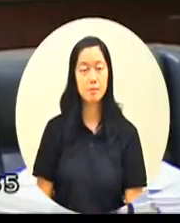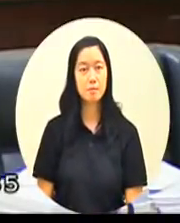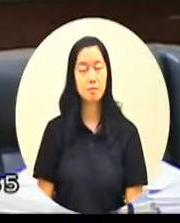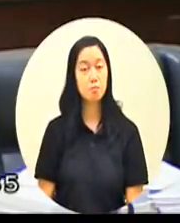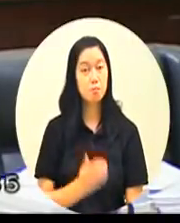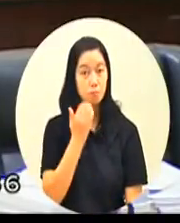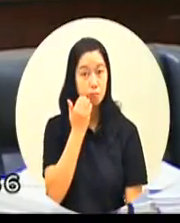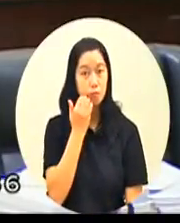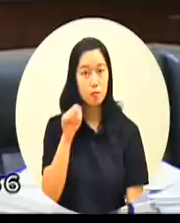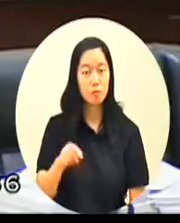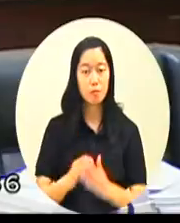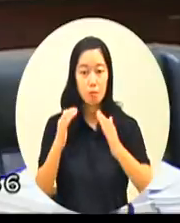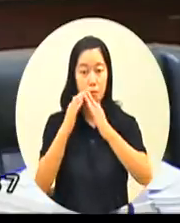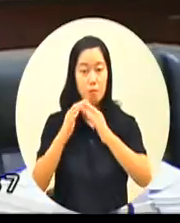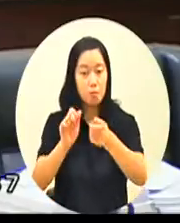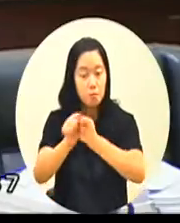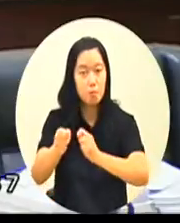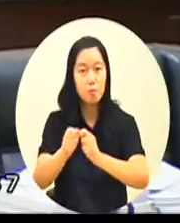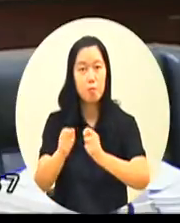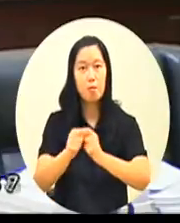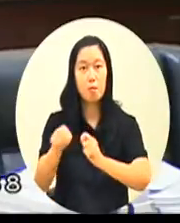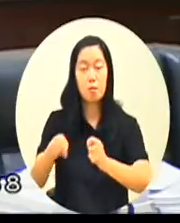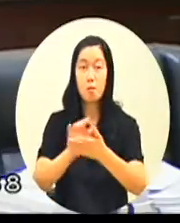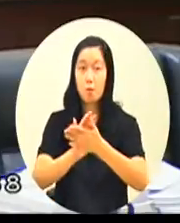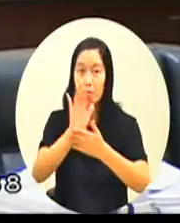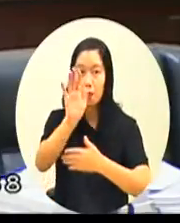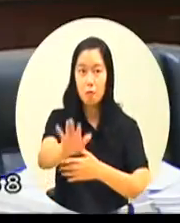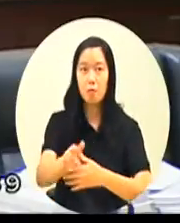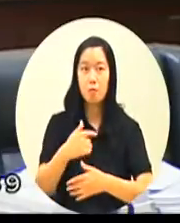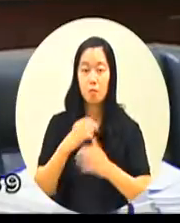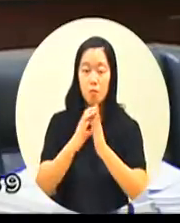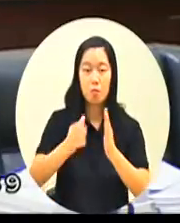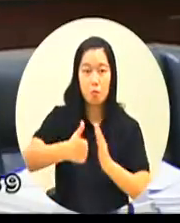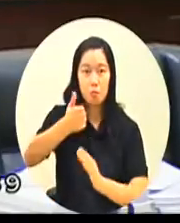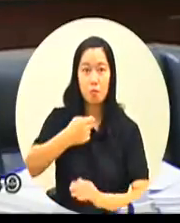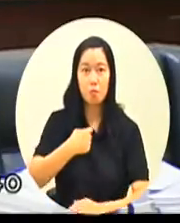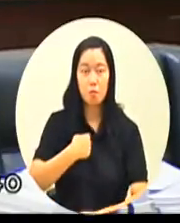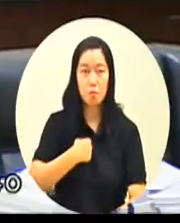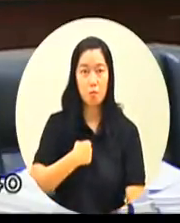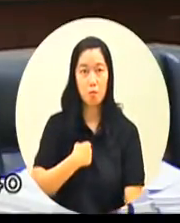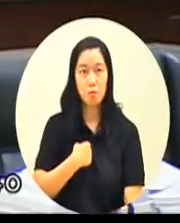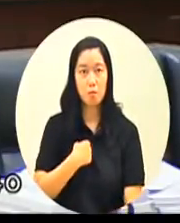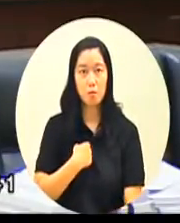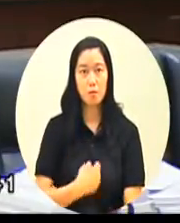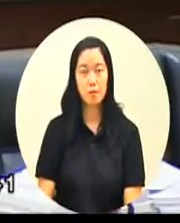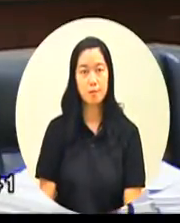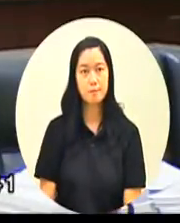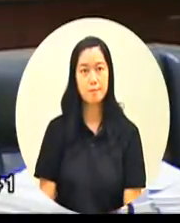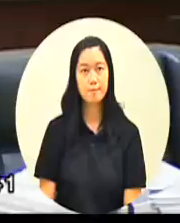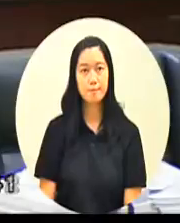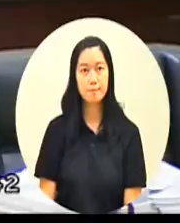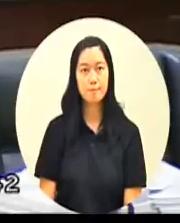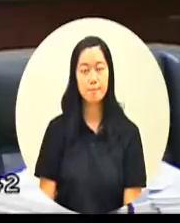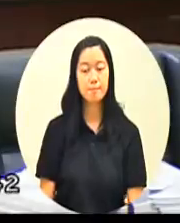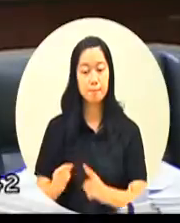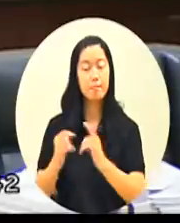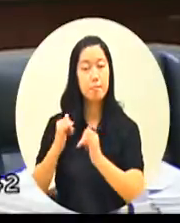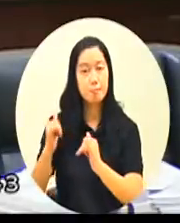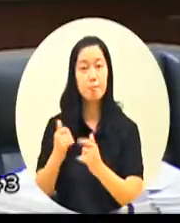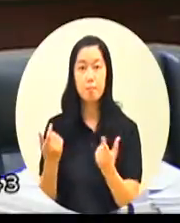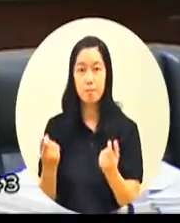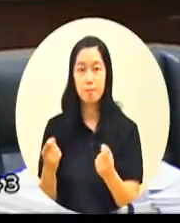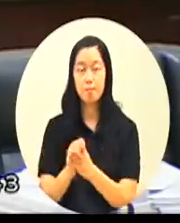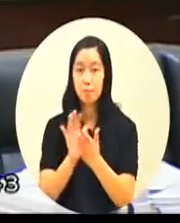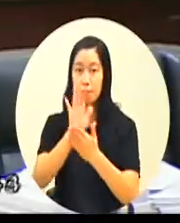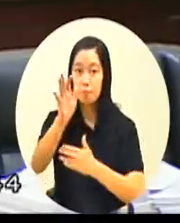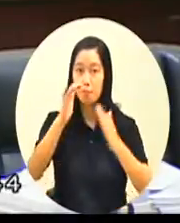样的话，房屋税的未来，我们的局长，我在这里要跟，我想高雄市民也好，未来的房